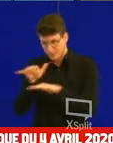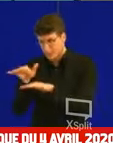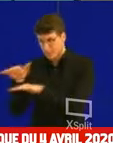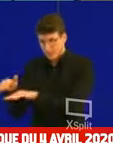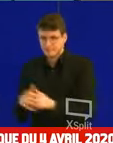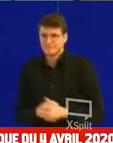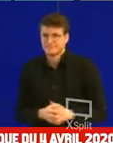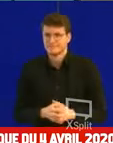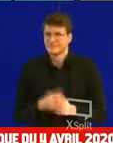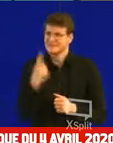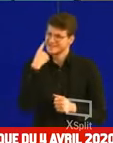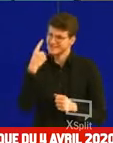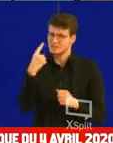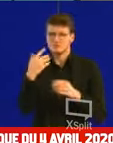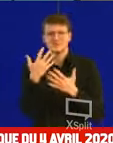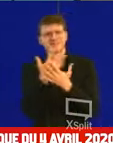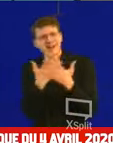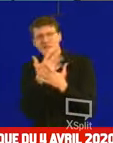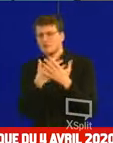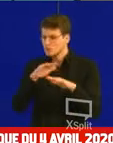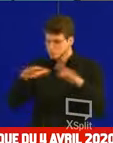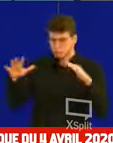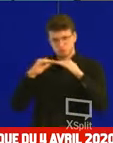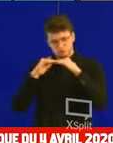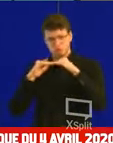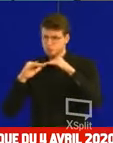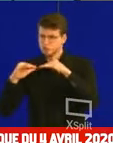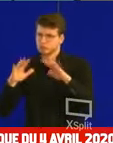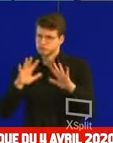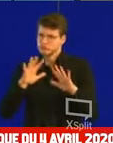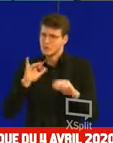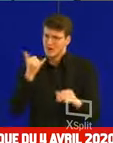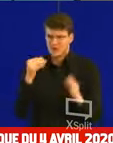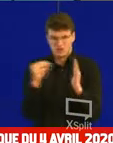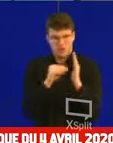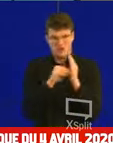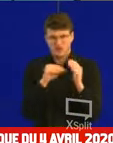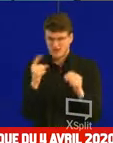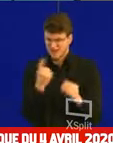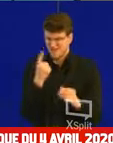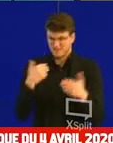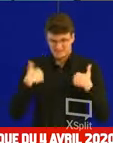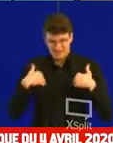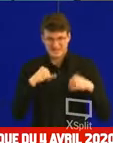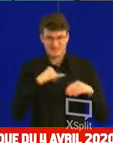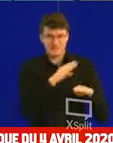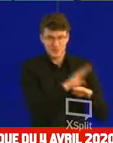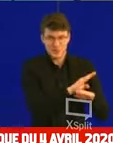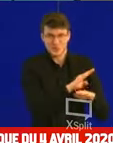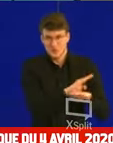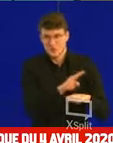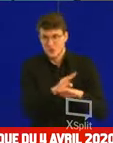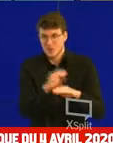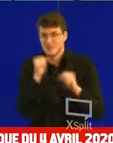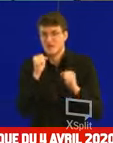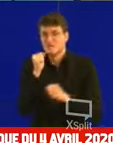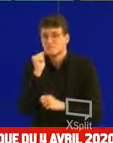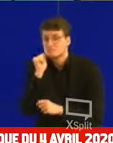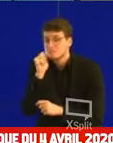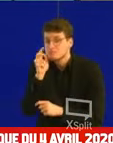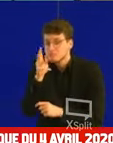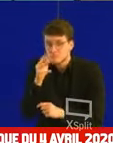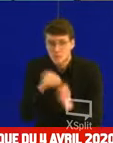l'es2 sous un meuble quand big mistake de commandes et à notre compte en date mène ce délai d'un an 10,6